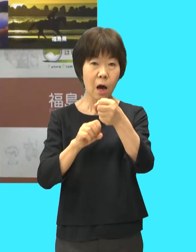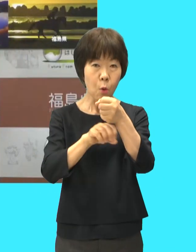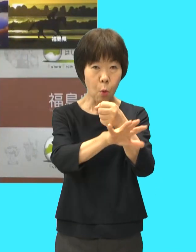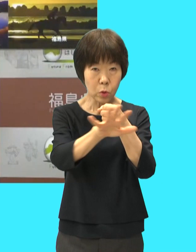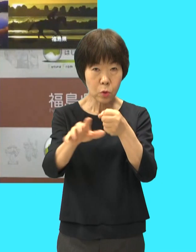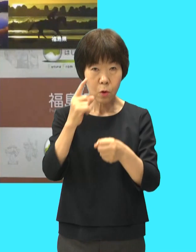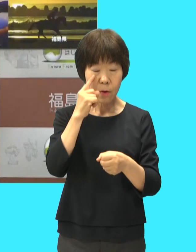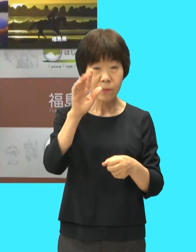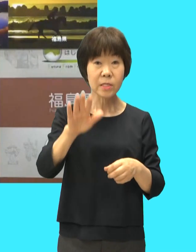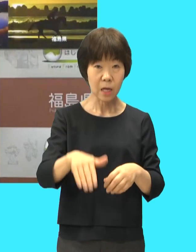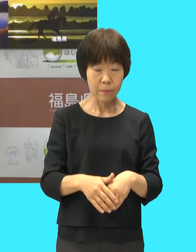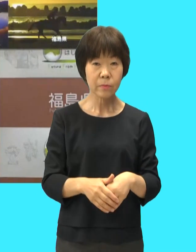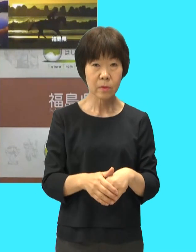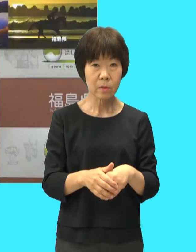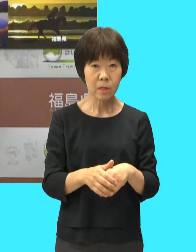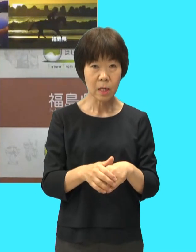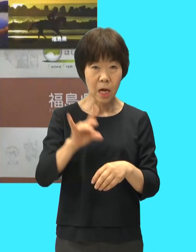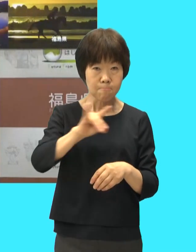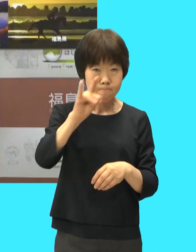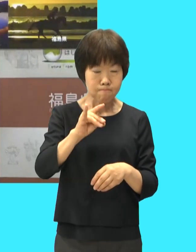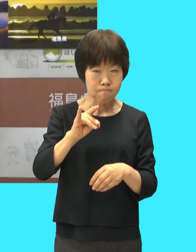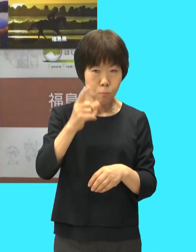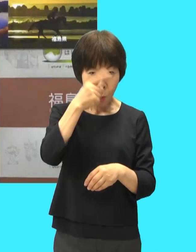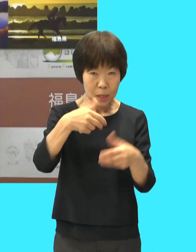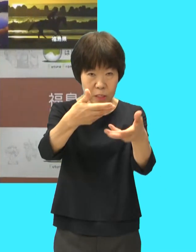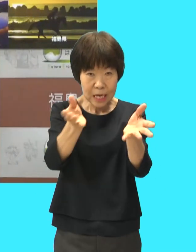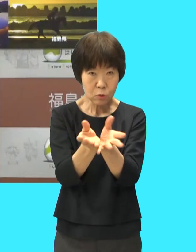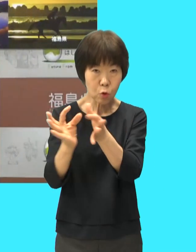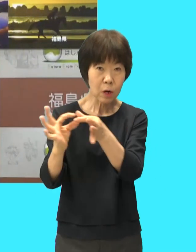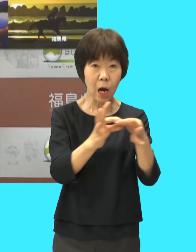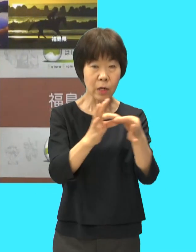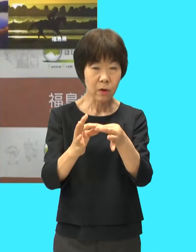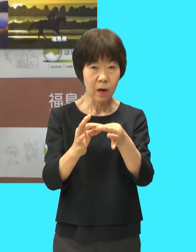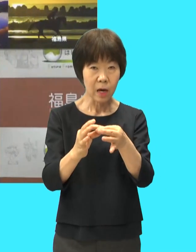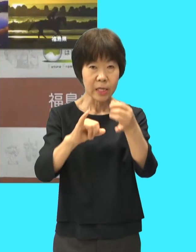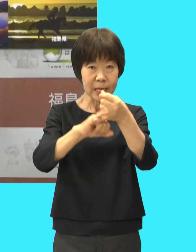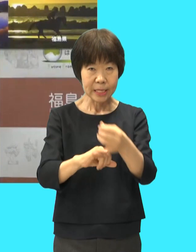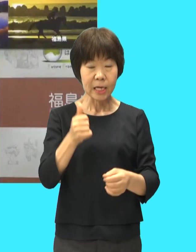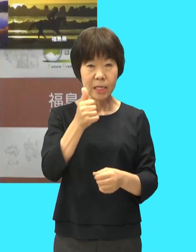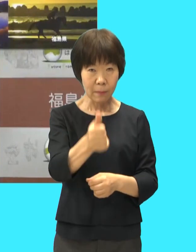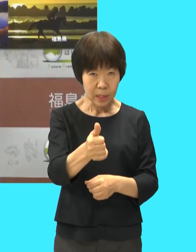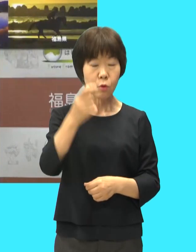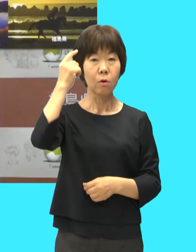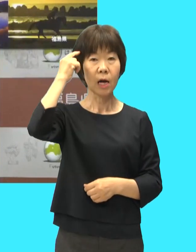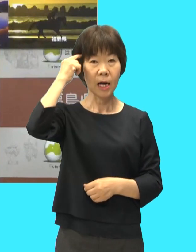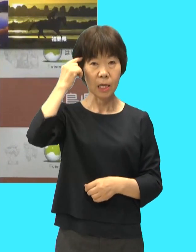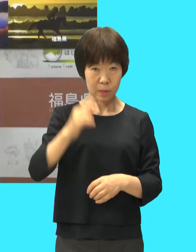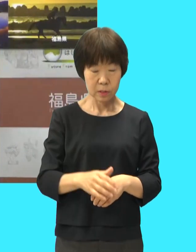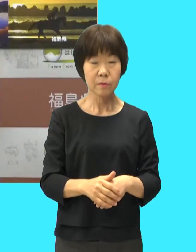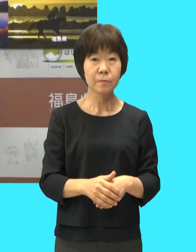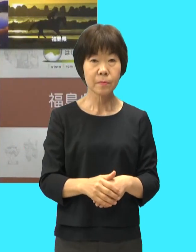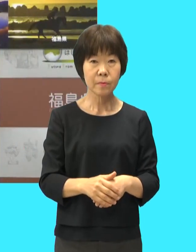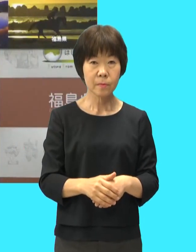ところであります反社会的勢力との関わりはあってはならないことであると考えており